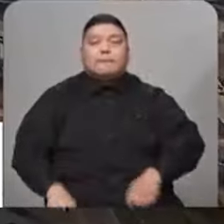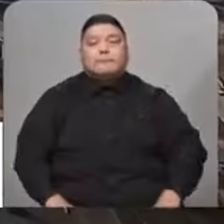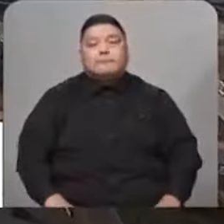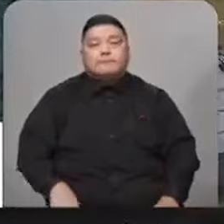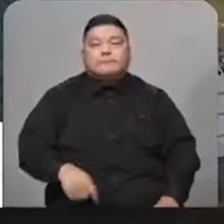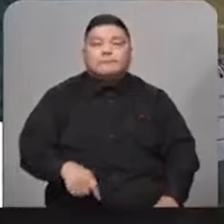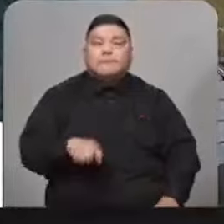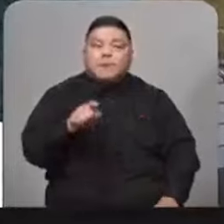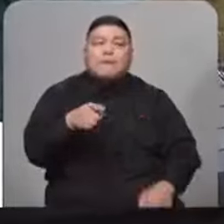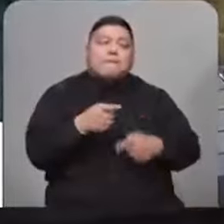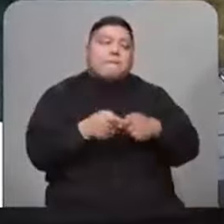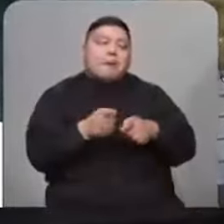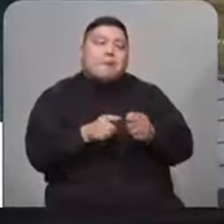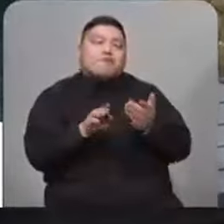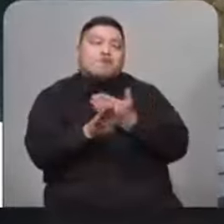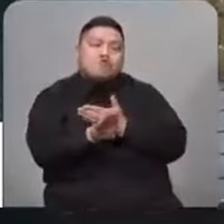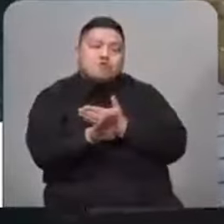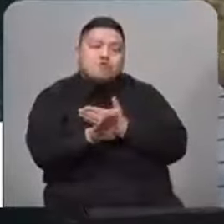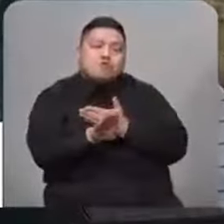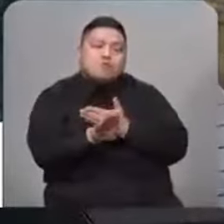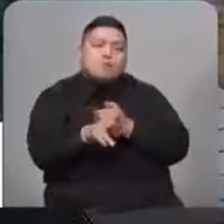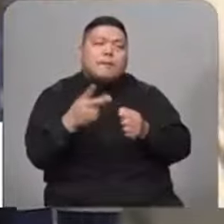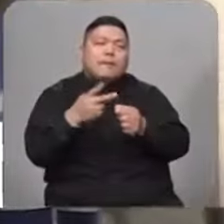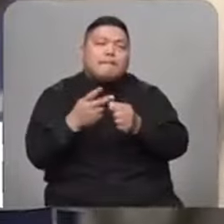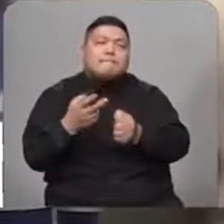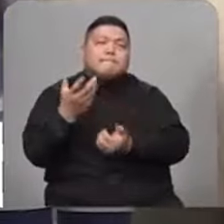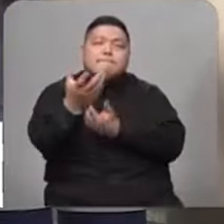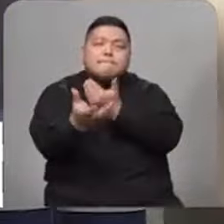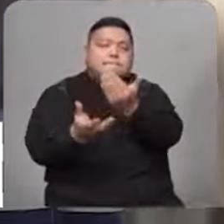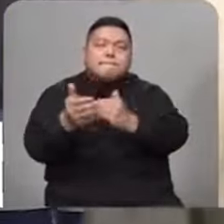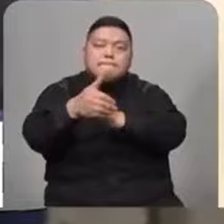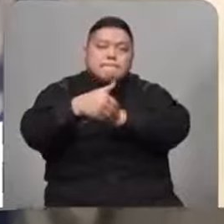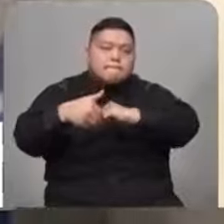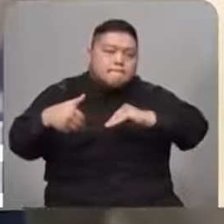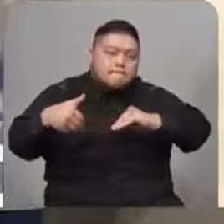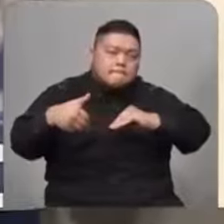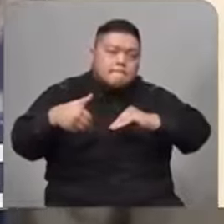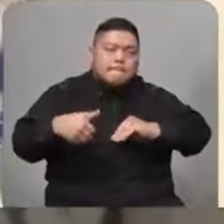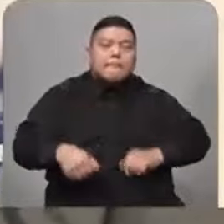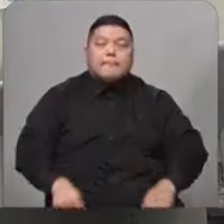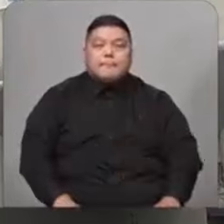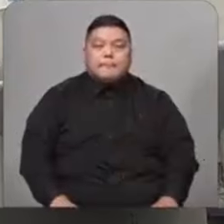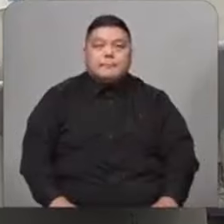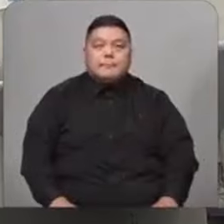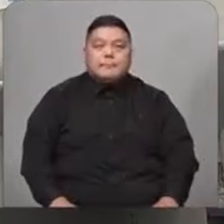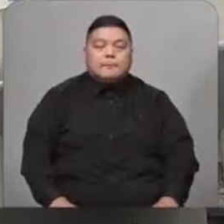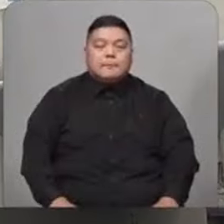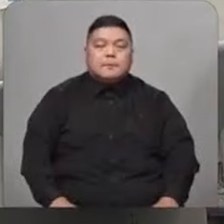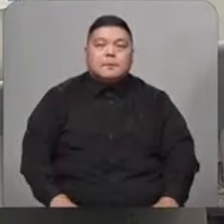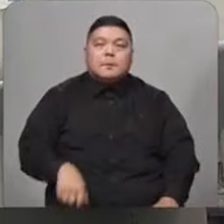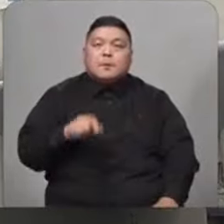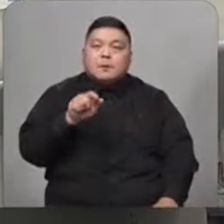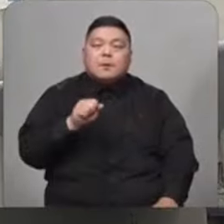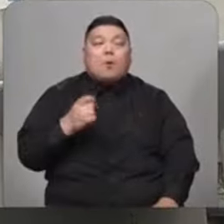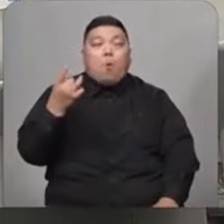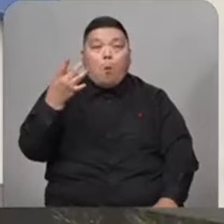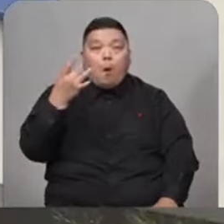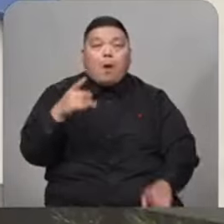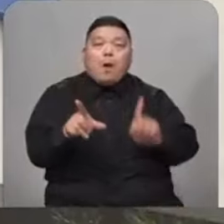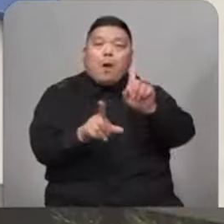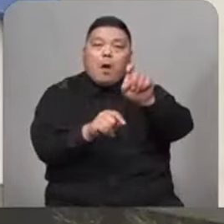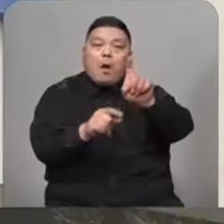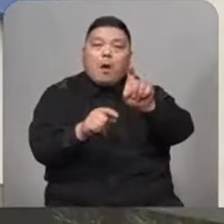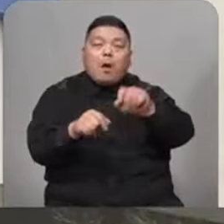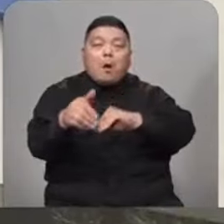이전 성과부터 평가해 본 다음에 2차 이전에 대한 기본 계획을 세우겠다는 겁니다 하지만 당초 지난달 나온다던